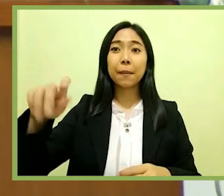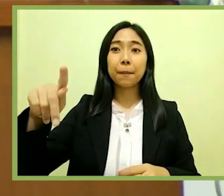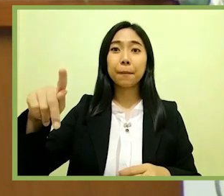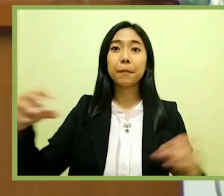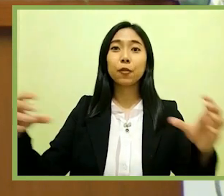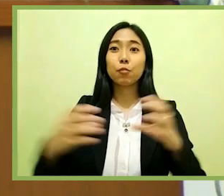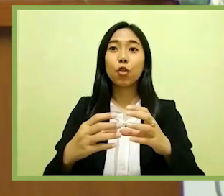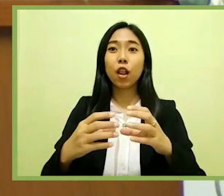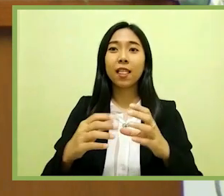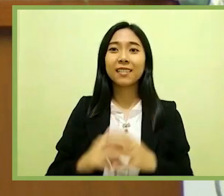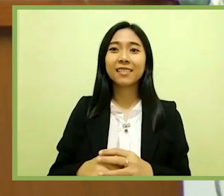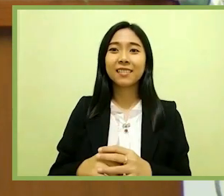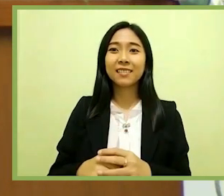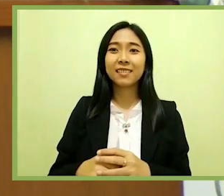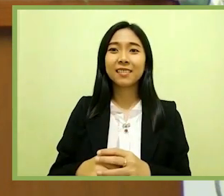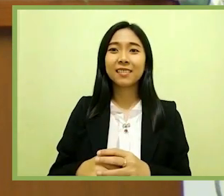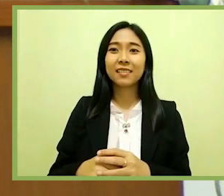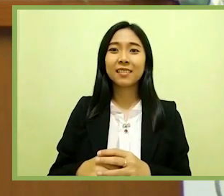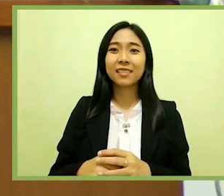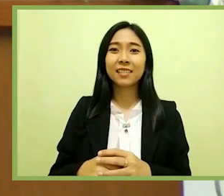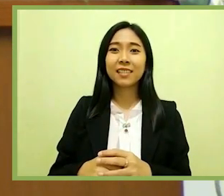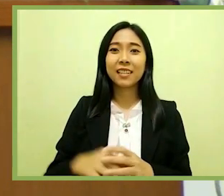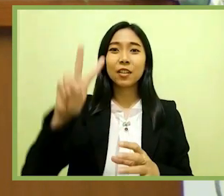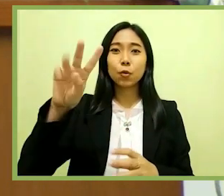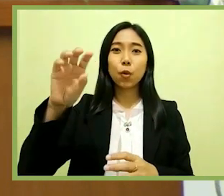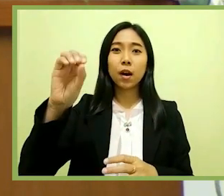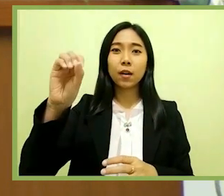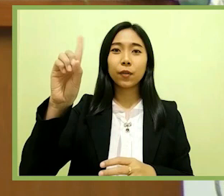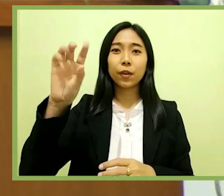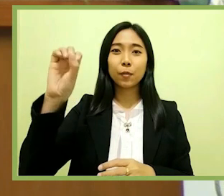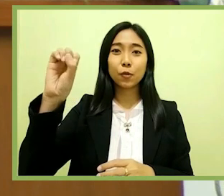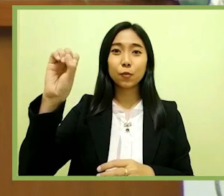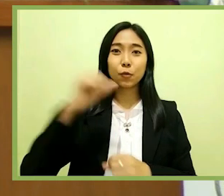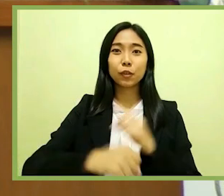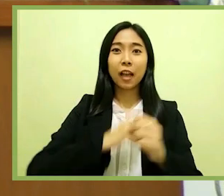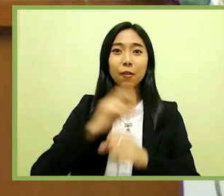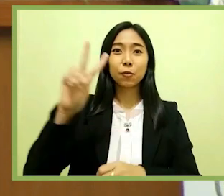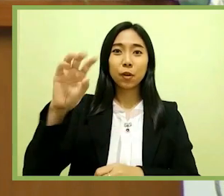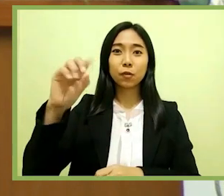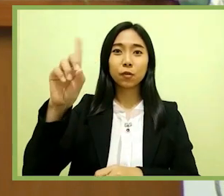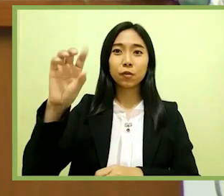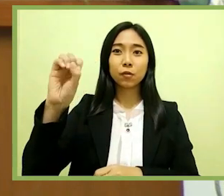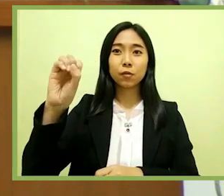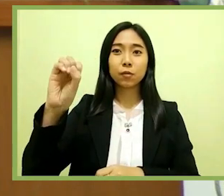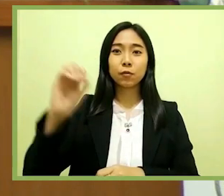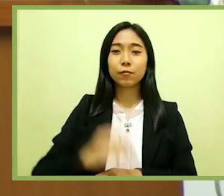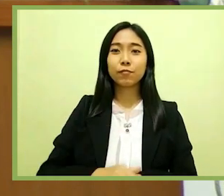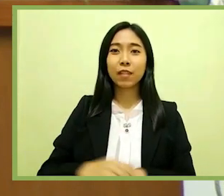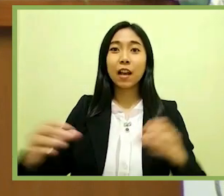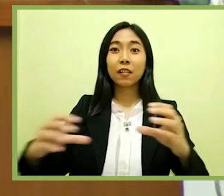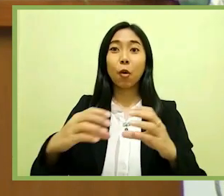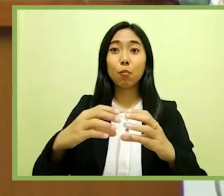ya. Dan sejak dibentuk tahun 2010, saudara, anggotanya sudah banyak. Mencapai lebih